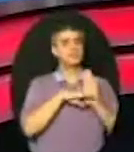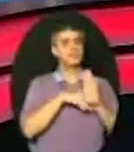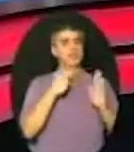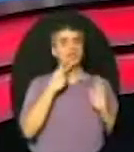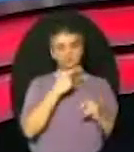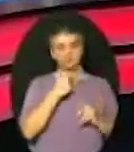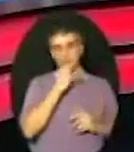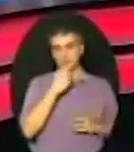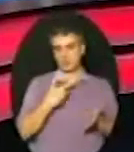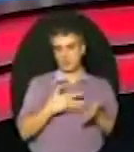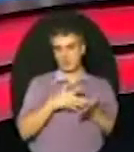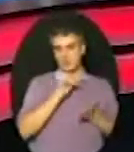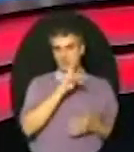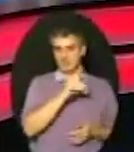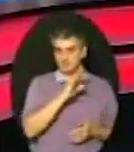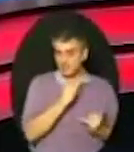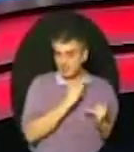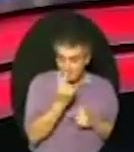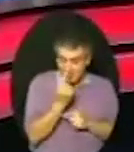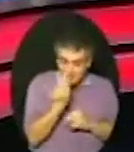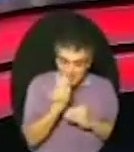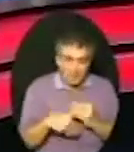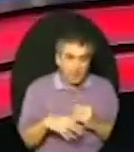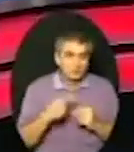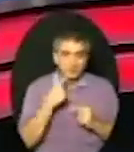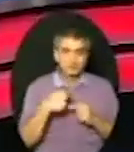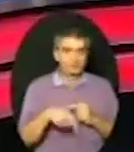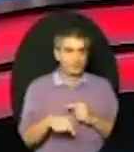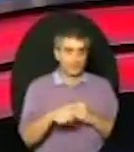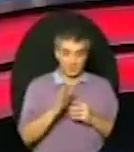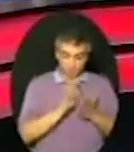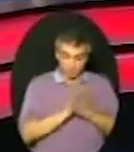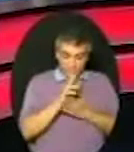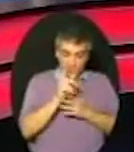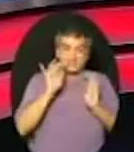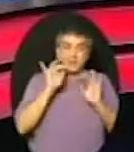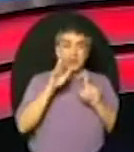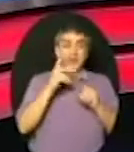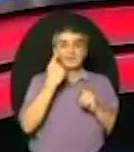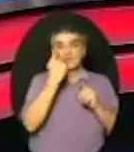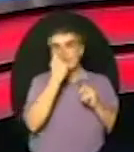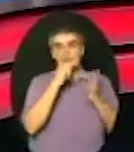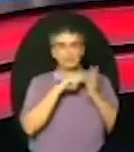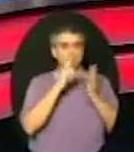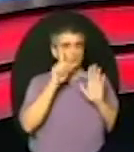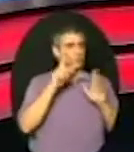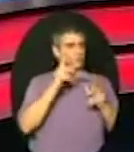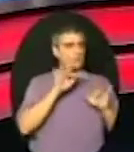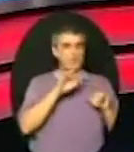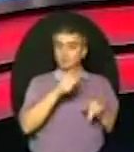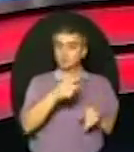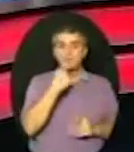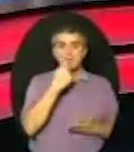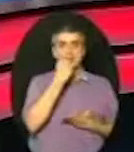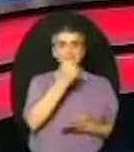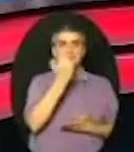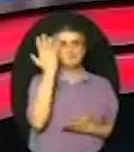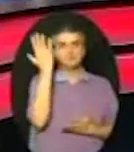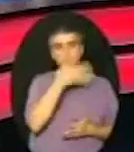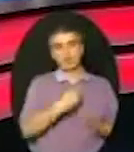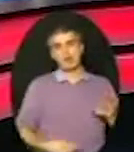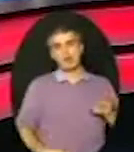לבקר. כשמביאים את זה ברגע האחרון של השנה, ב-18 מיליארד ומיליארד פסיק 7, זה אומר שזה תקציב שחור